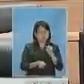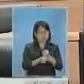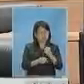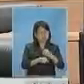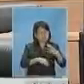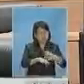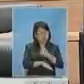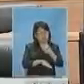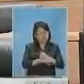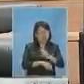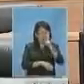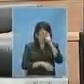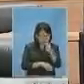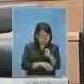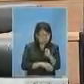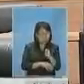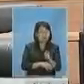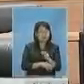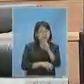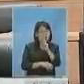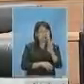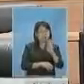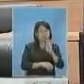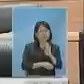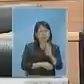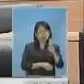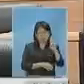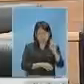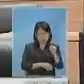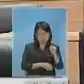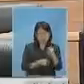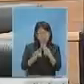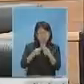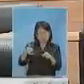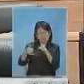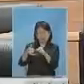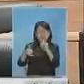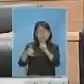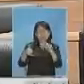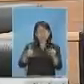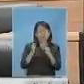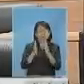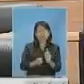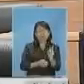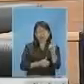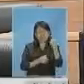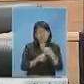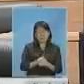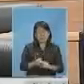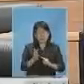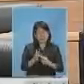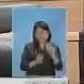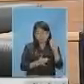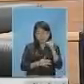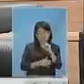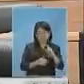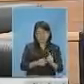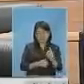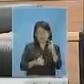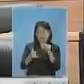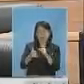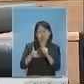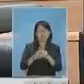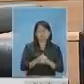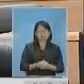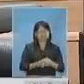เคารพในระบบรัฐสภาแต่นักการเมืองท่านผู้นี้เพิ่งจะเข้ามาเป็นส.สสมัยแรกแล้วท่านอาจารยได้มั้ยครับ